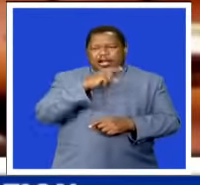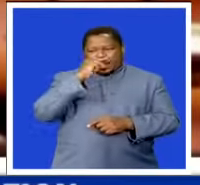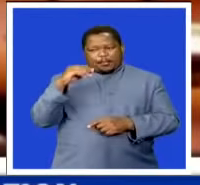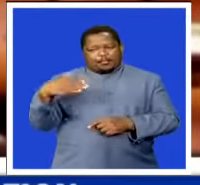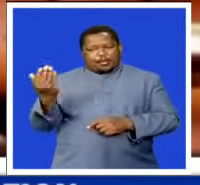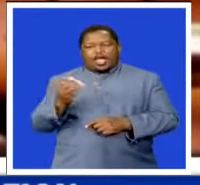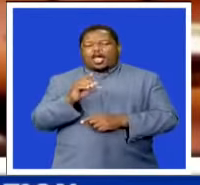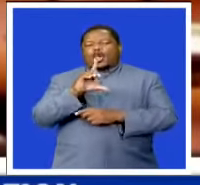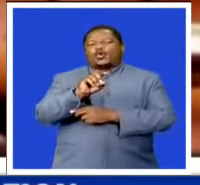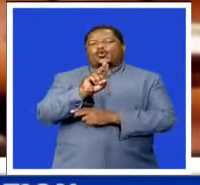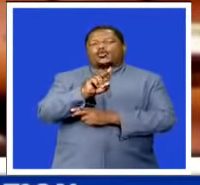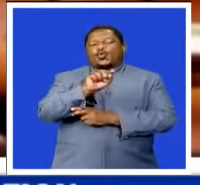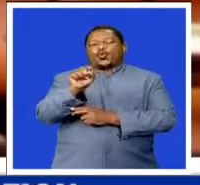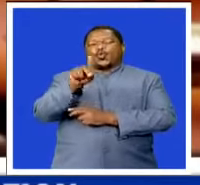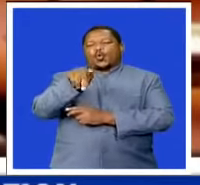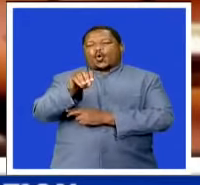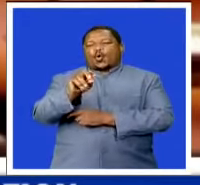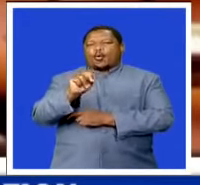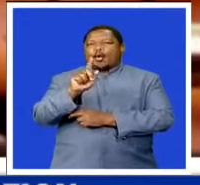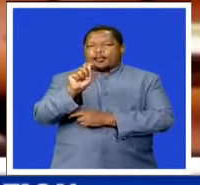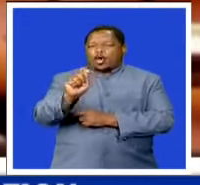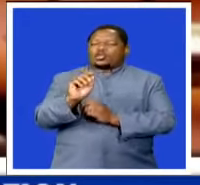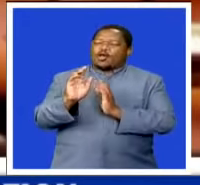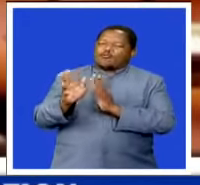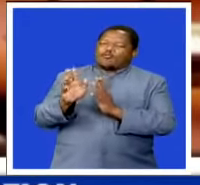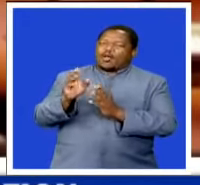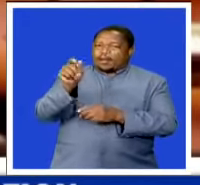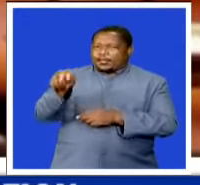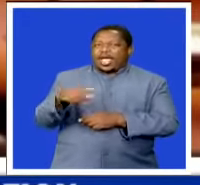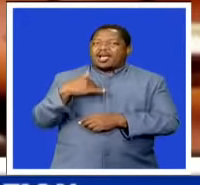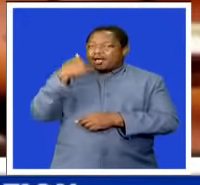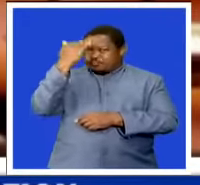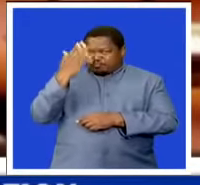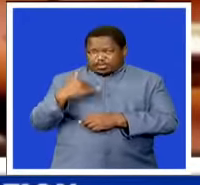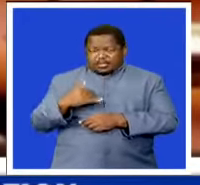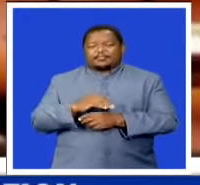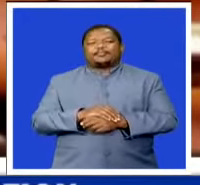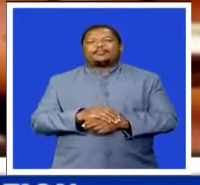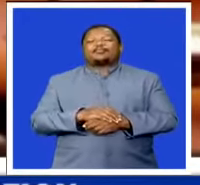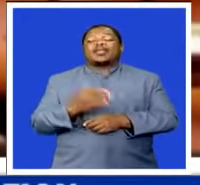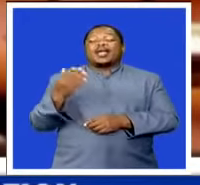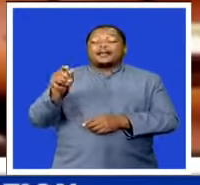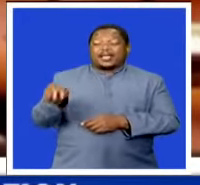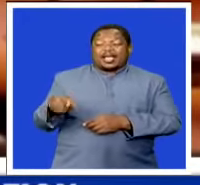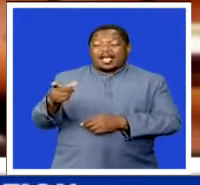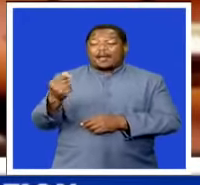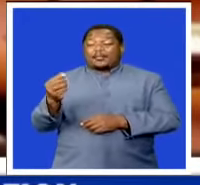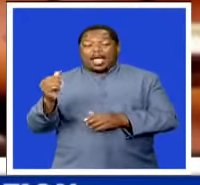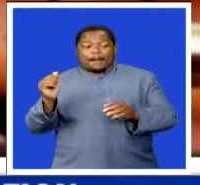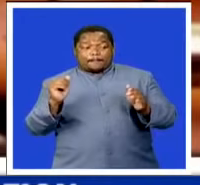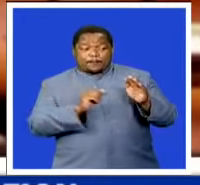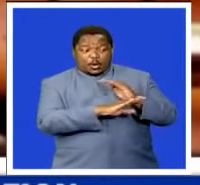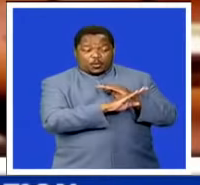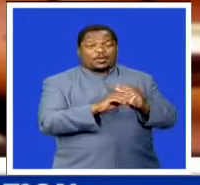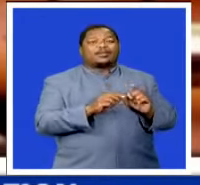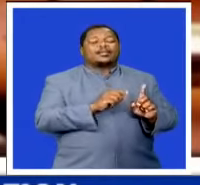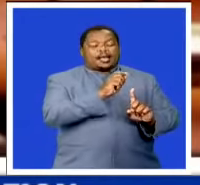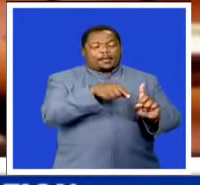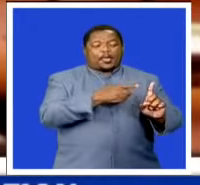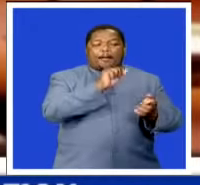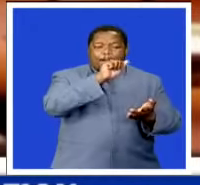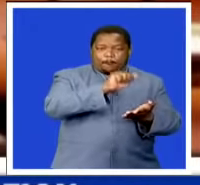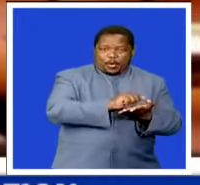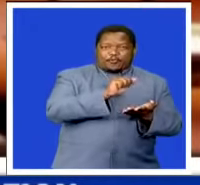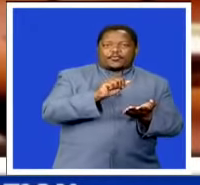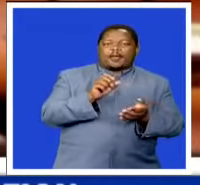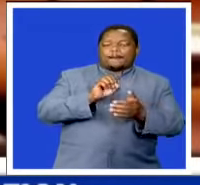watfumela masomakati timphepha tasebhange ukuthi uyitholile imali lengu 90,000 emalangeni naleyo